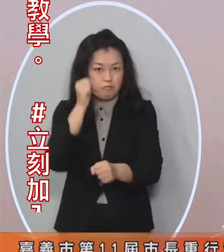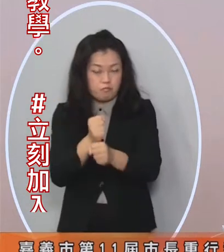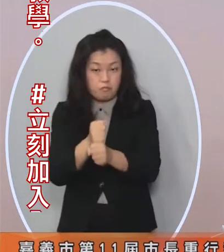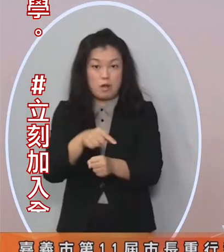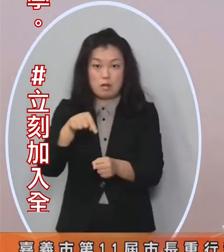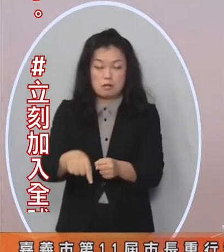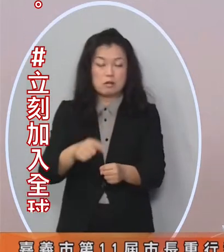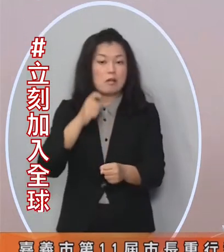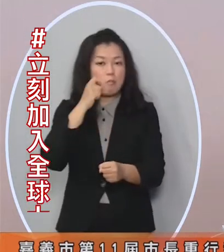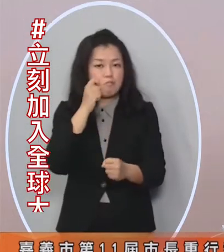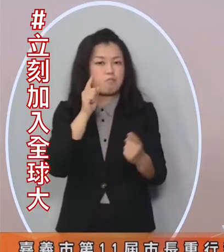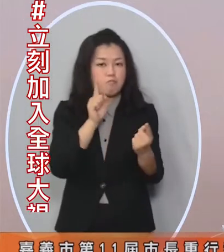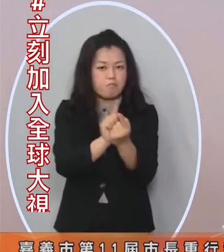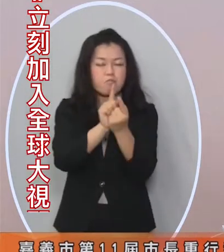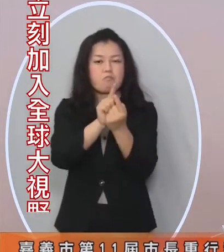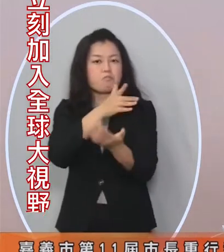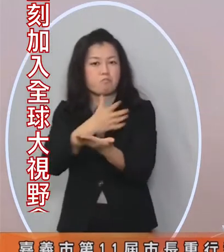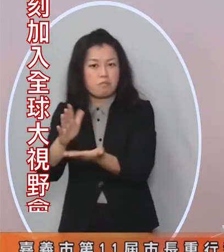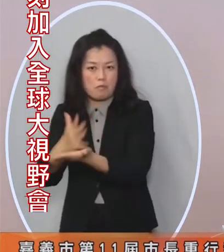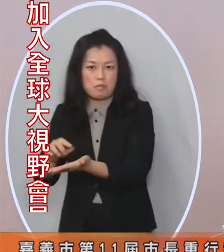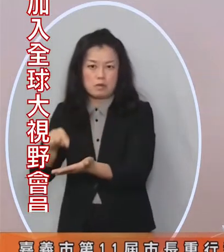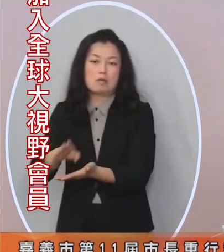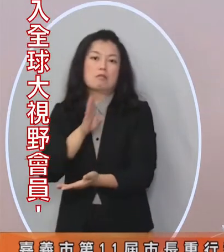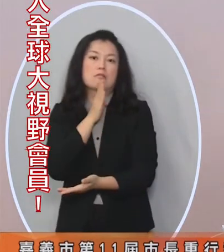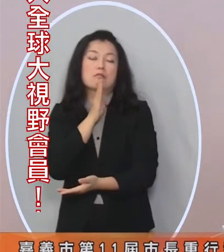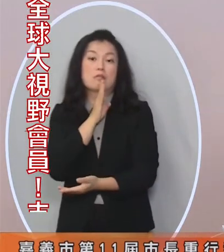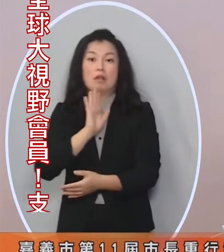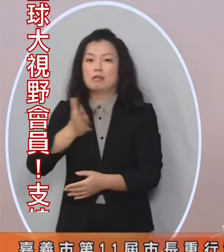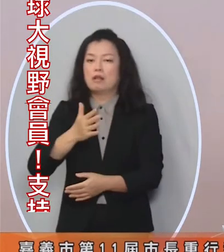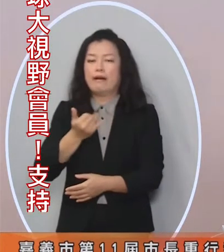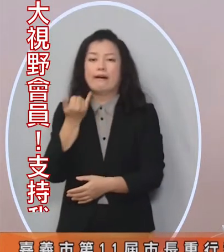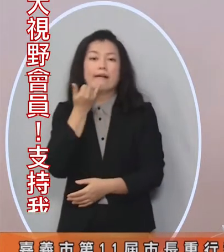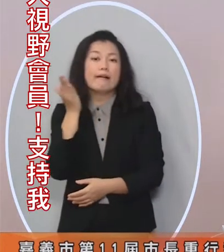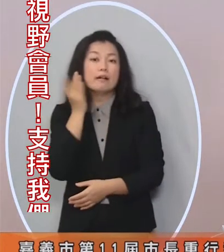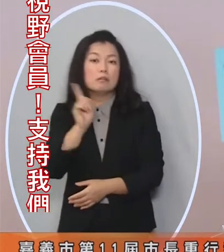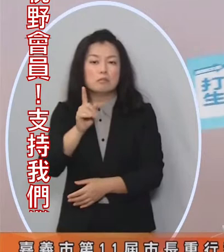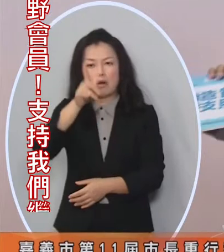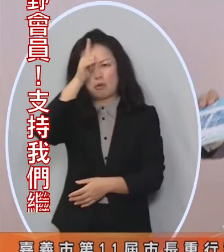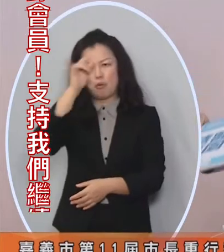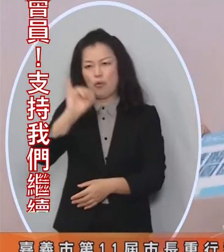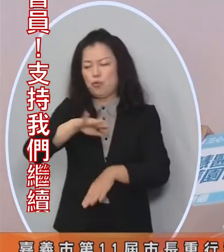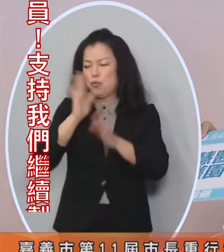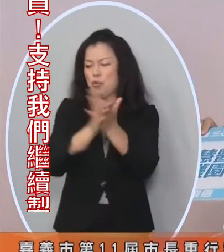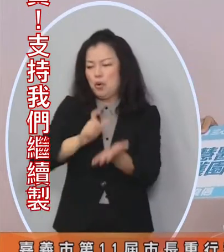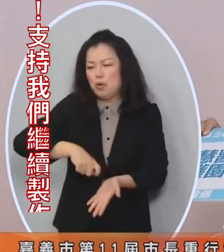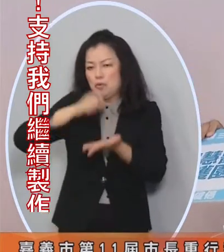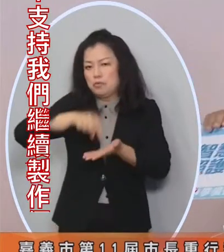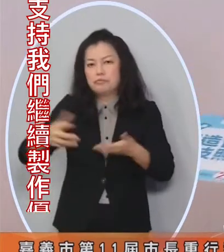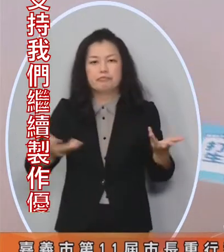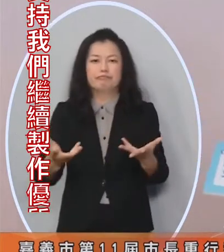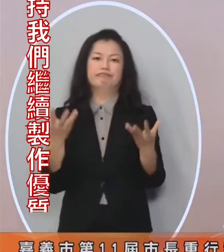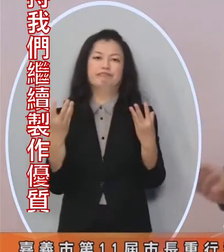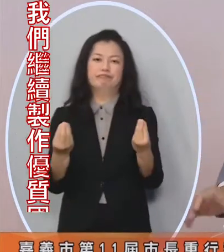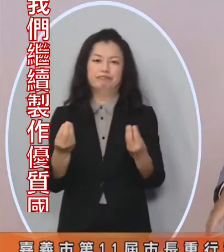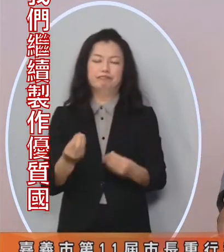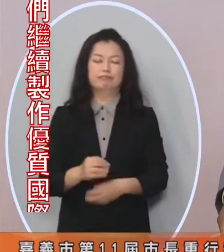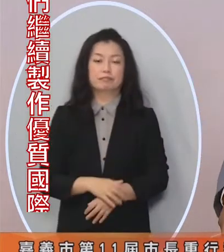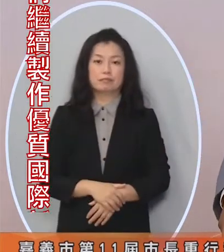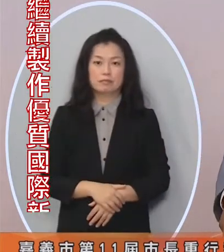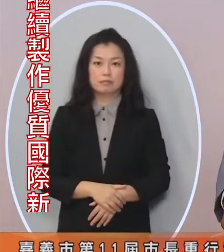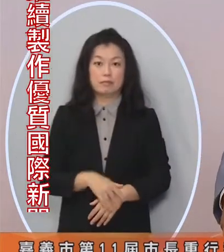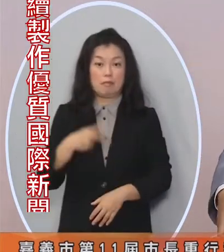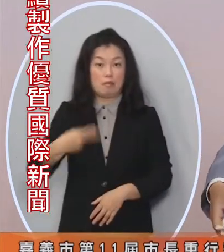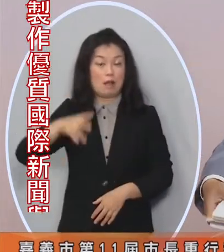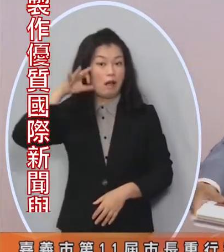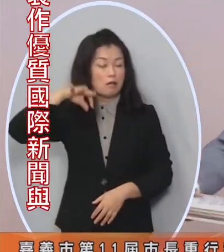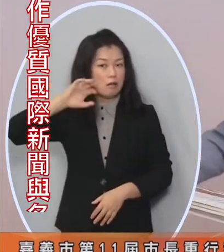决问题。很可惜，黄市长也完全没有提到这件事情。再来，我们再看看刚刚的讨论中，其实嘉义市还有